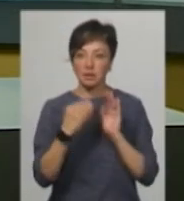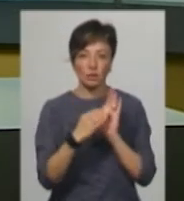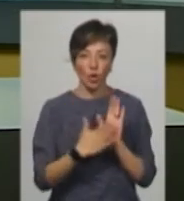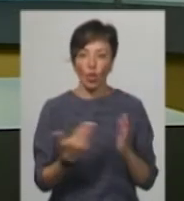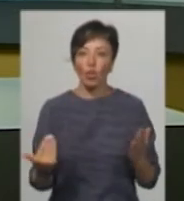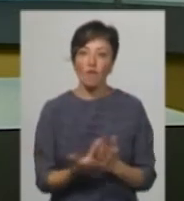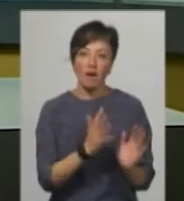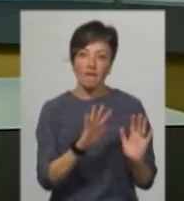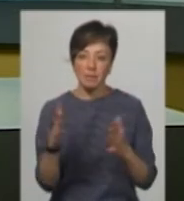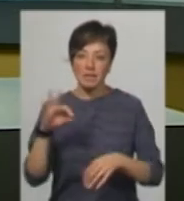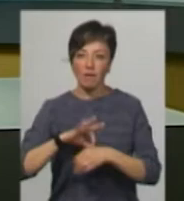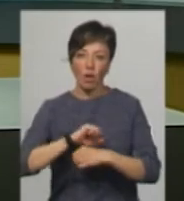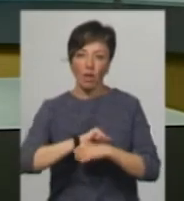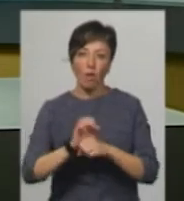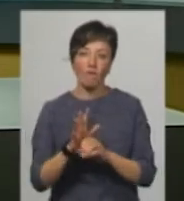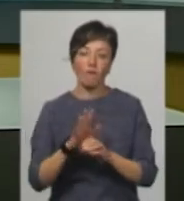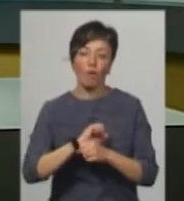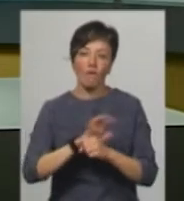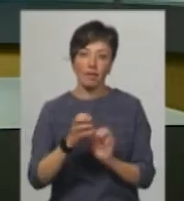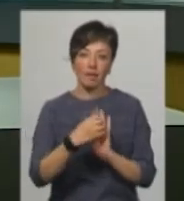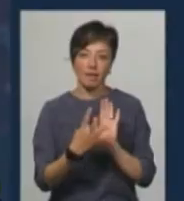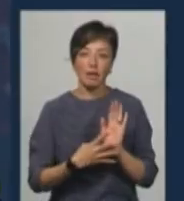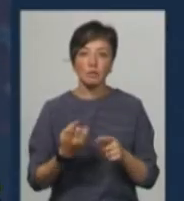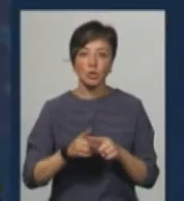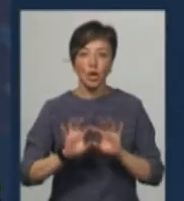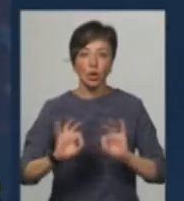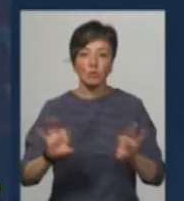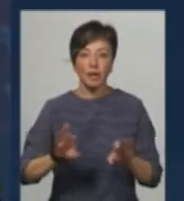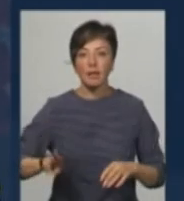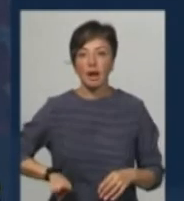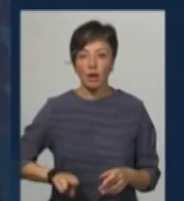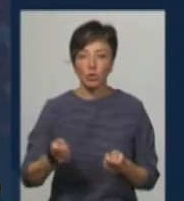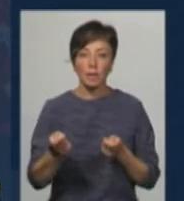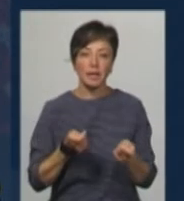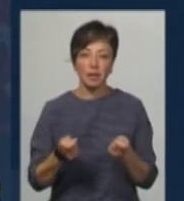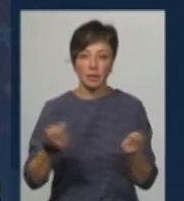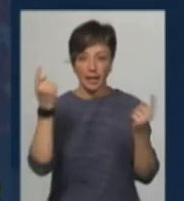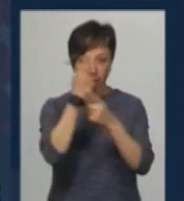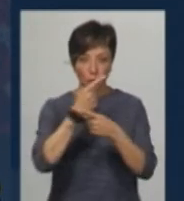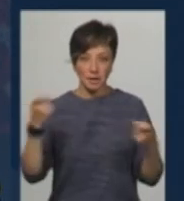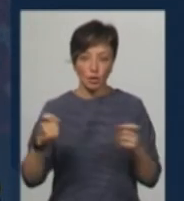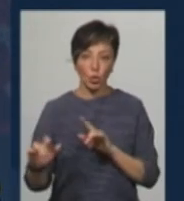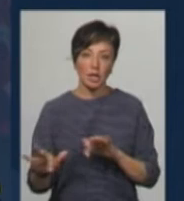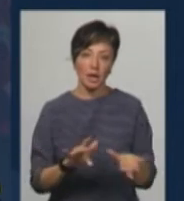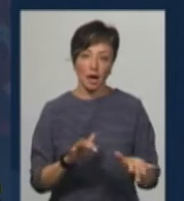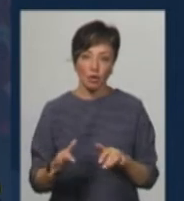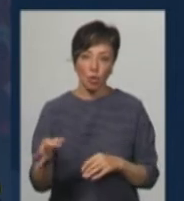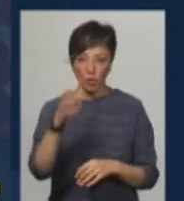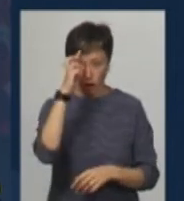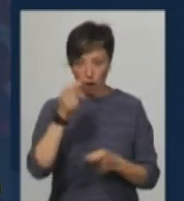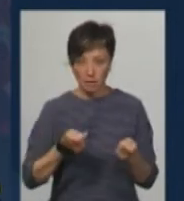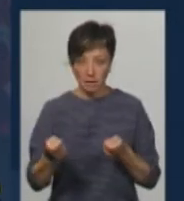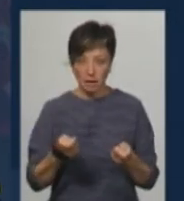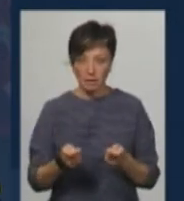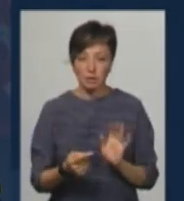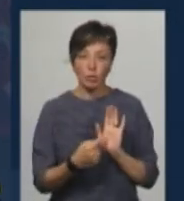нових випадків захворювання на COVID-19. Про це Суспільному розповіла директорка департаменту інформаційної діяльності Інна Михайлова